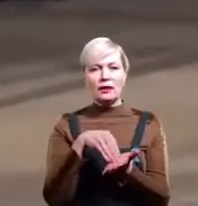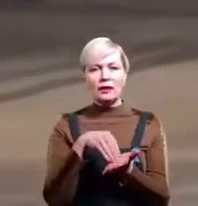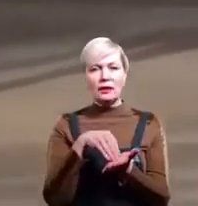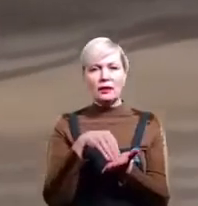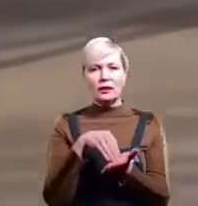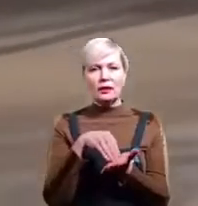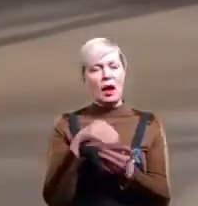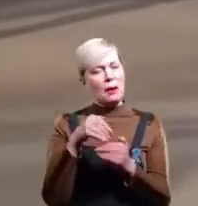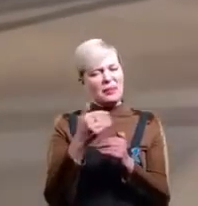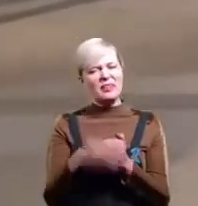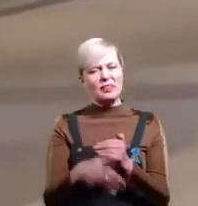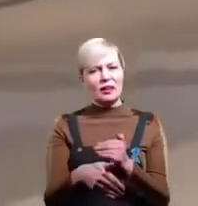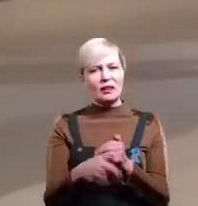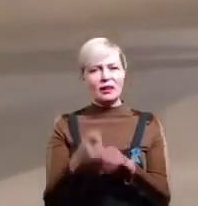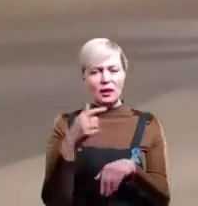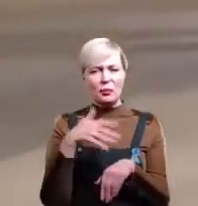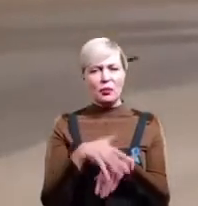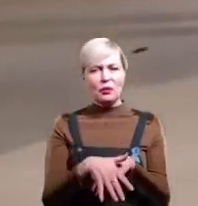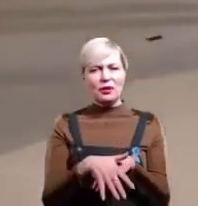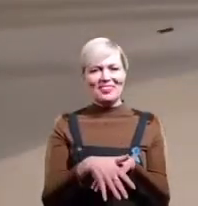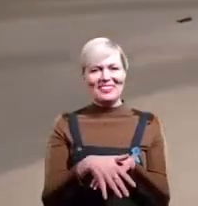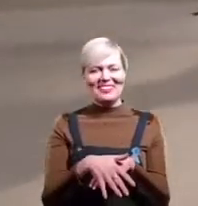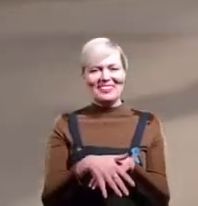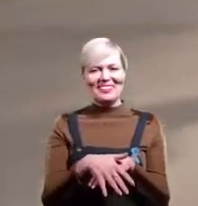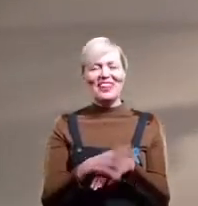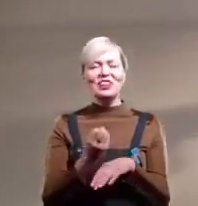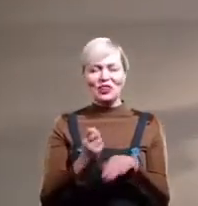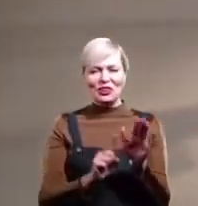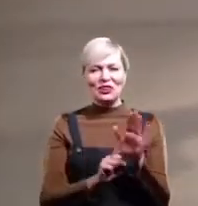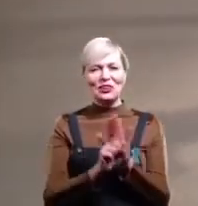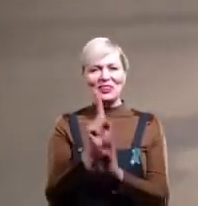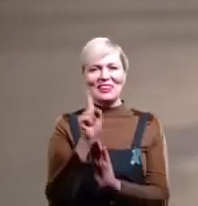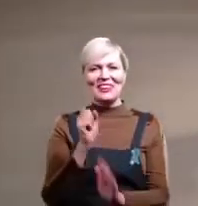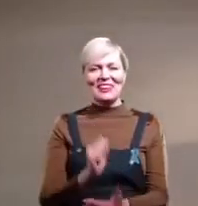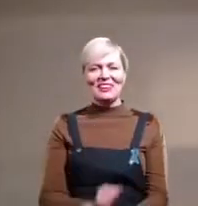Опоздали, я понял. Еще разок сначала.